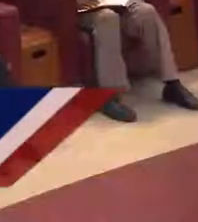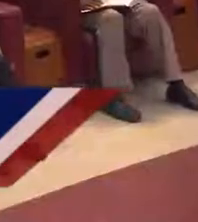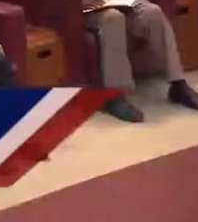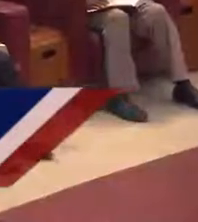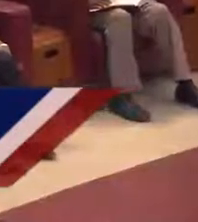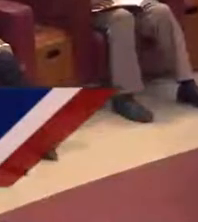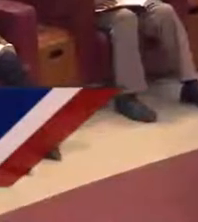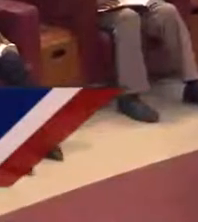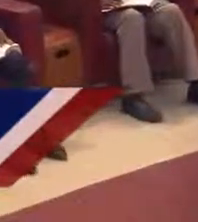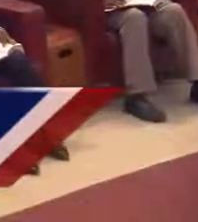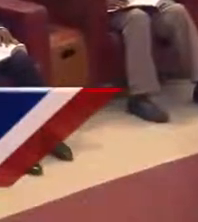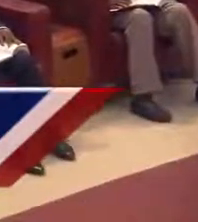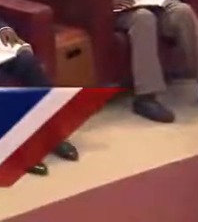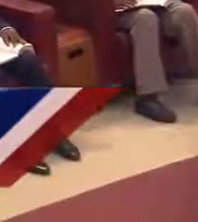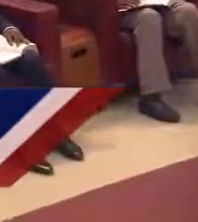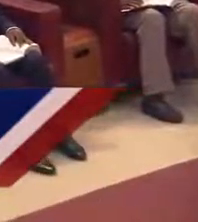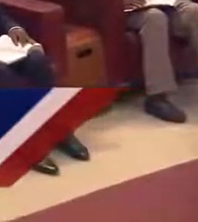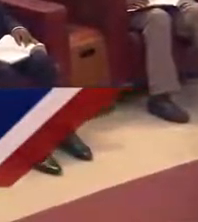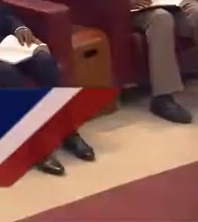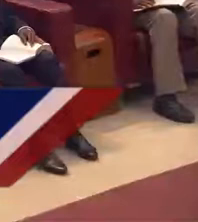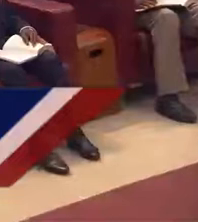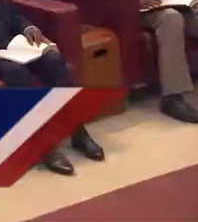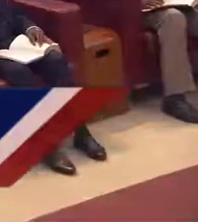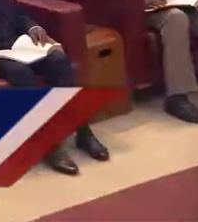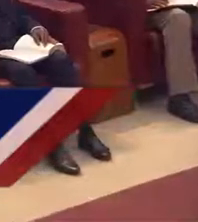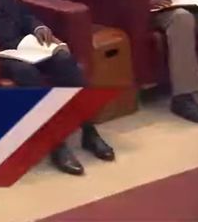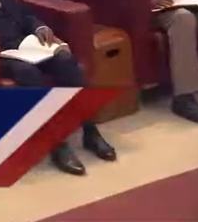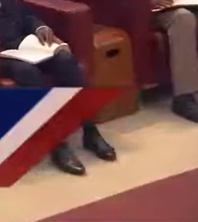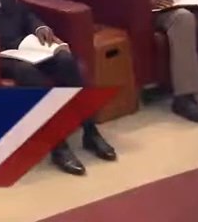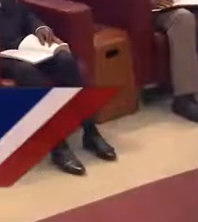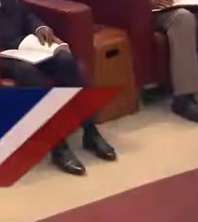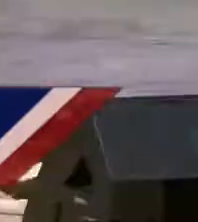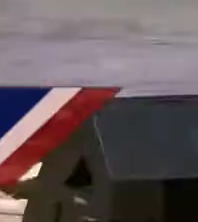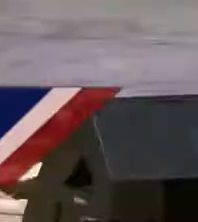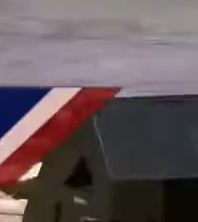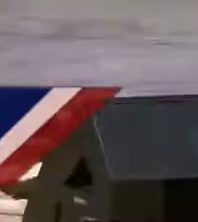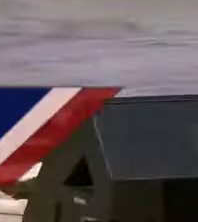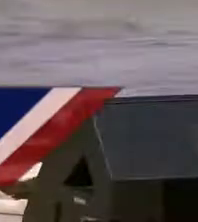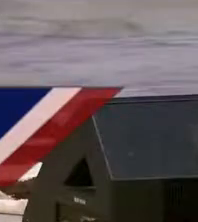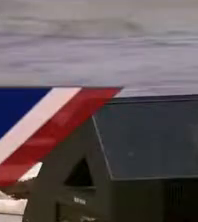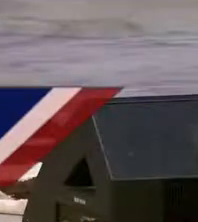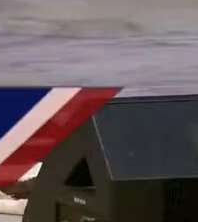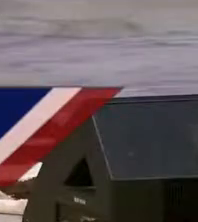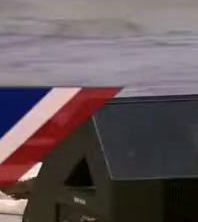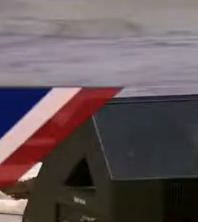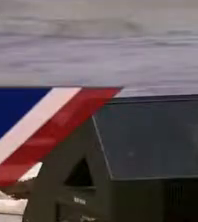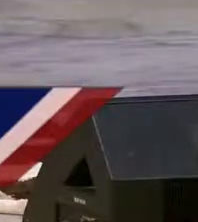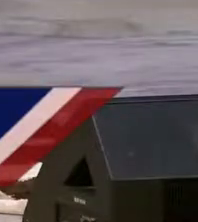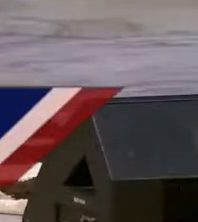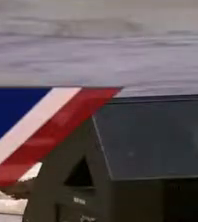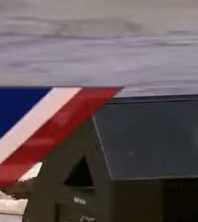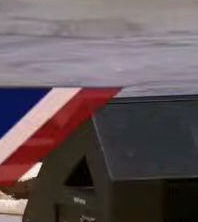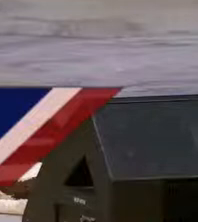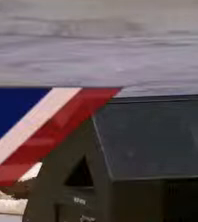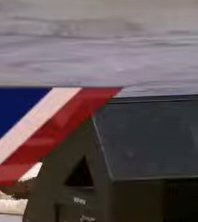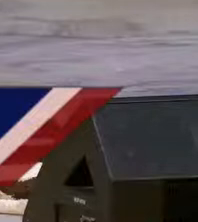de l'esprit. Il n'y a rien de mauvais en cela, mais le seul problème est qu'ils mettent de côté la